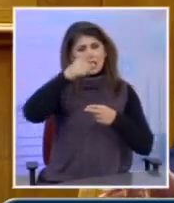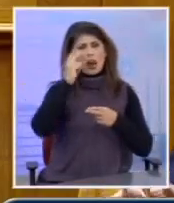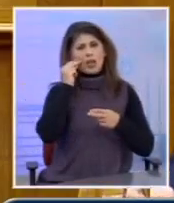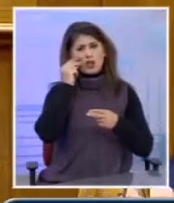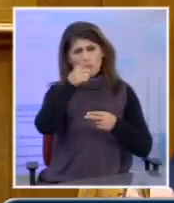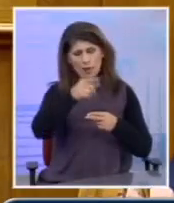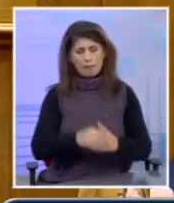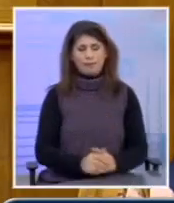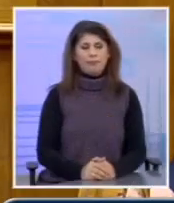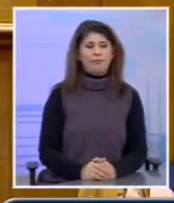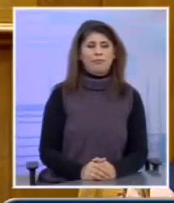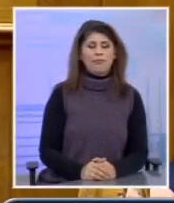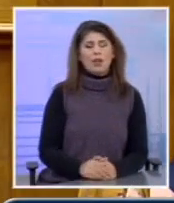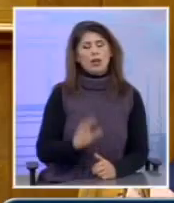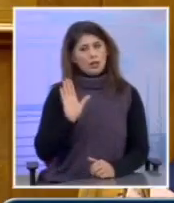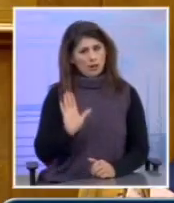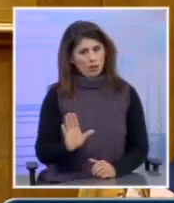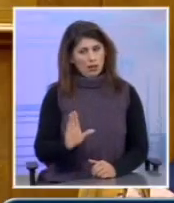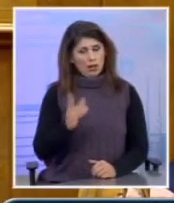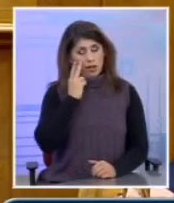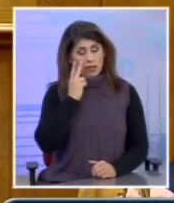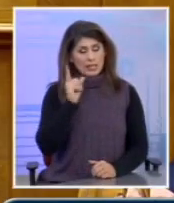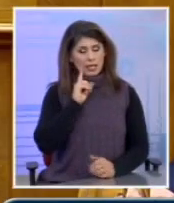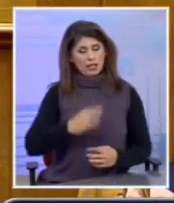και κύριοι συνάδελφοι, στην ιδωμένη